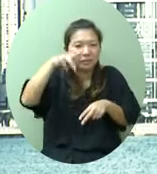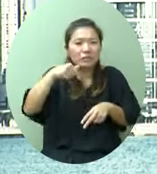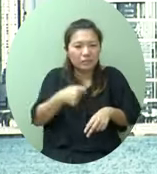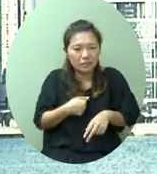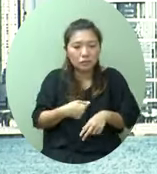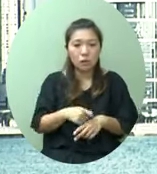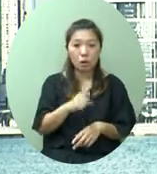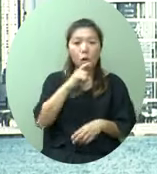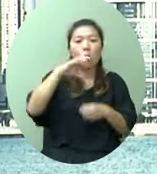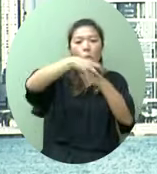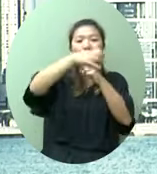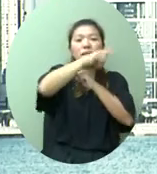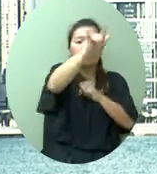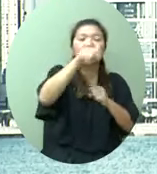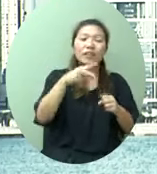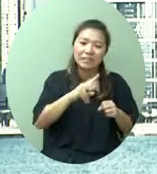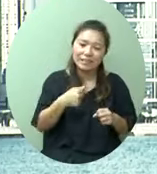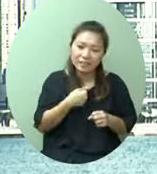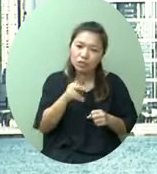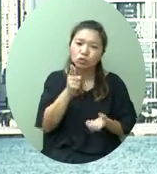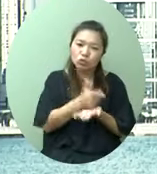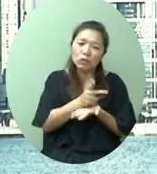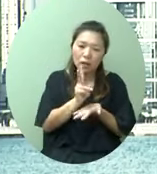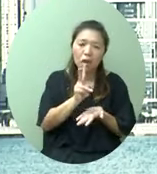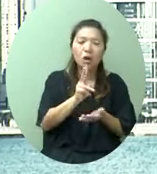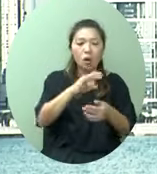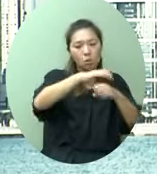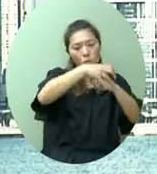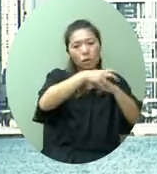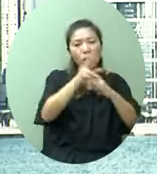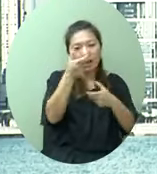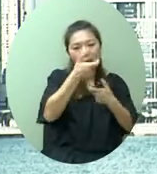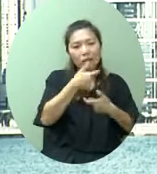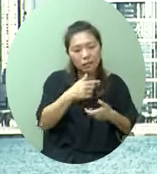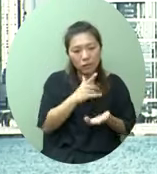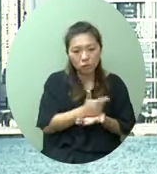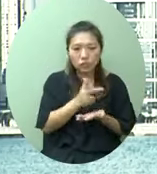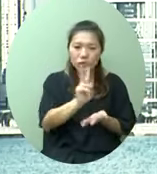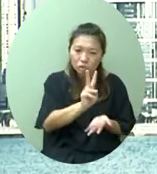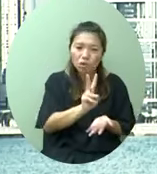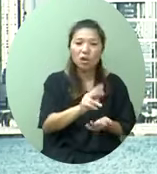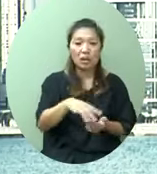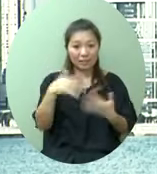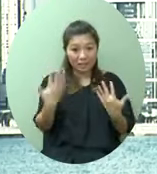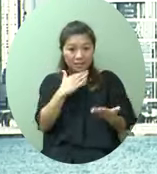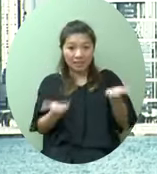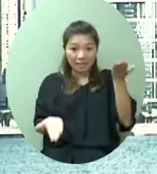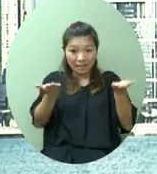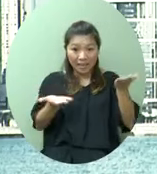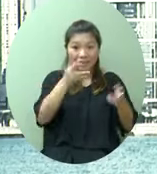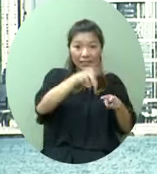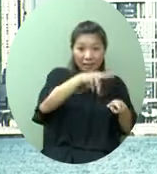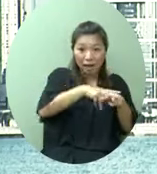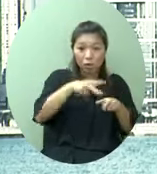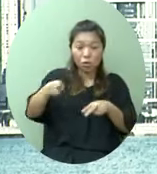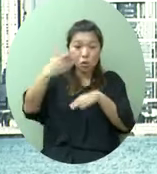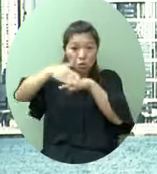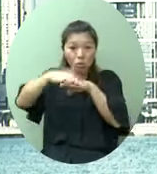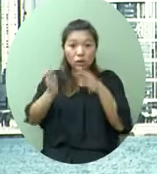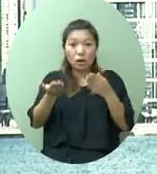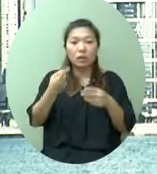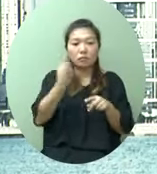際旅遊對我哋緊要，一啲國際嘅商務活動對我哋緊要，但係喺兩者嘅比較之下咧，仍然